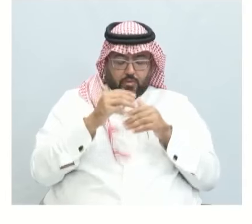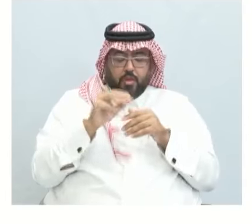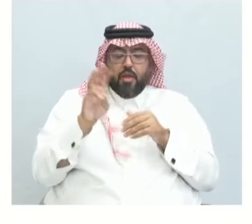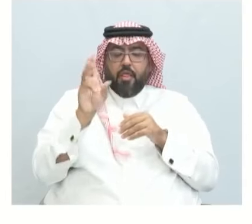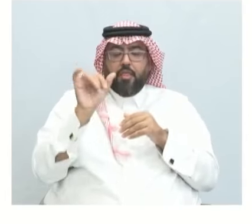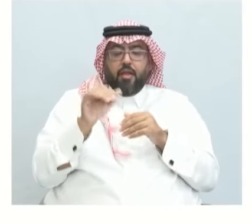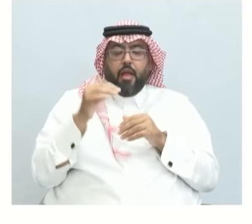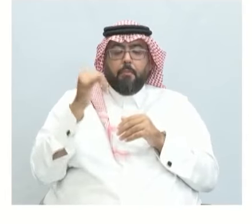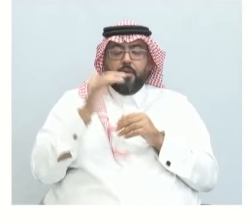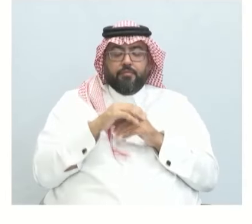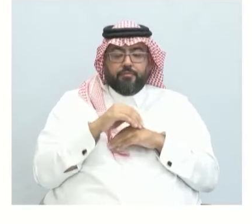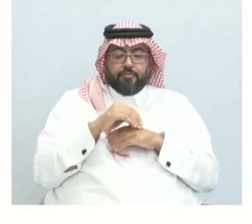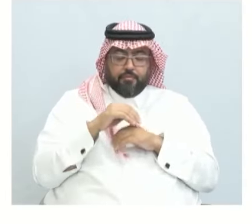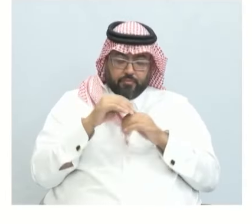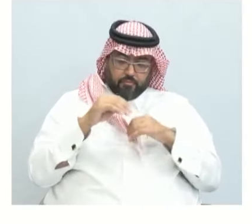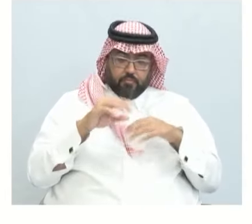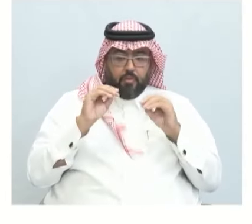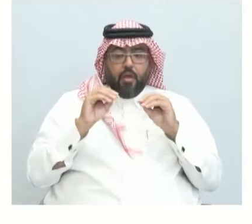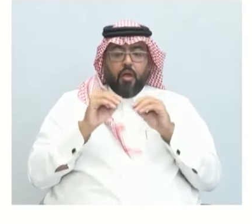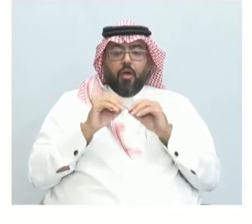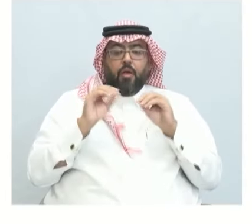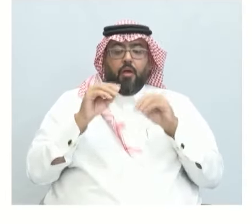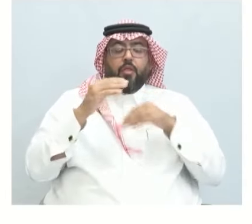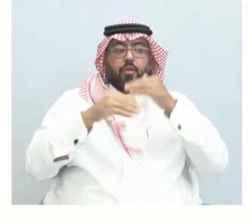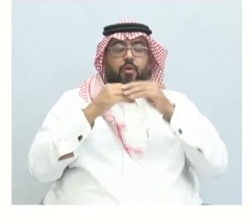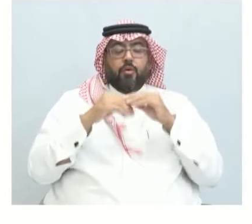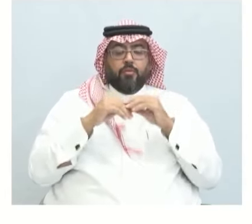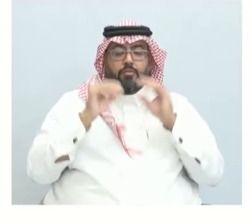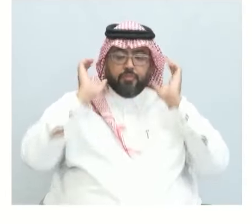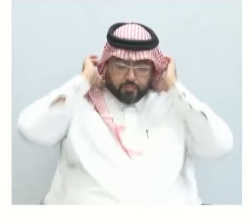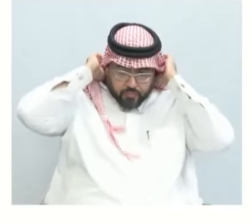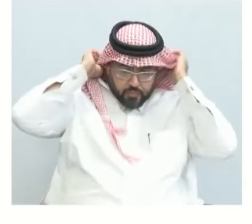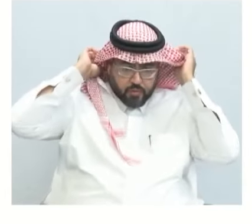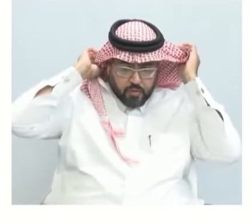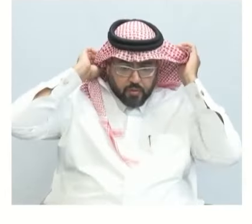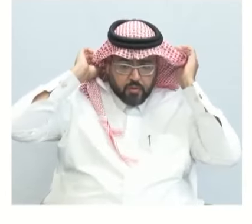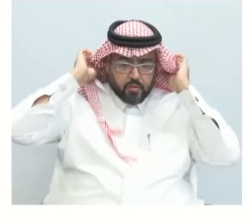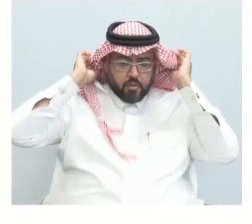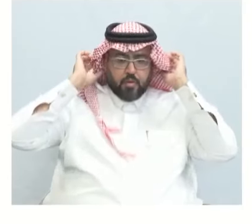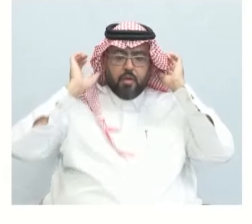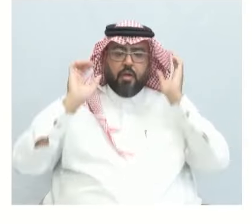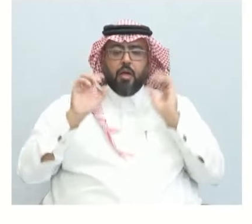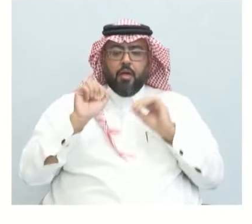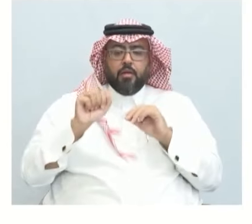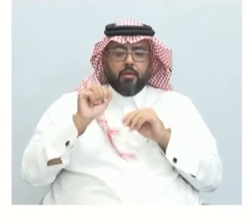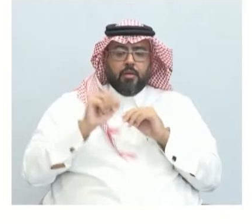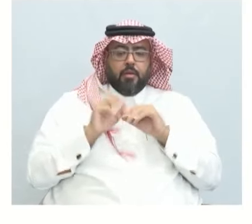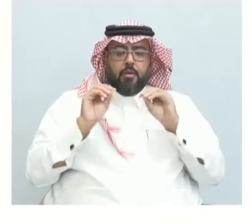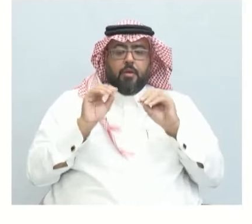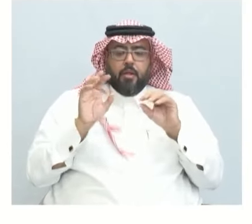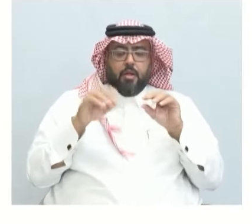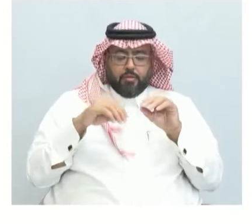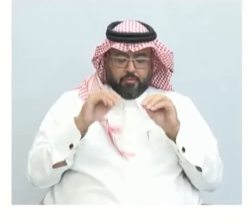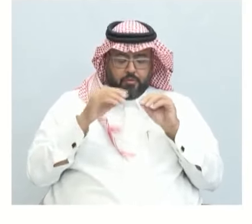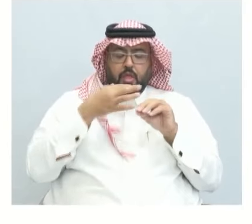والعوامل التي ادت الى لهذا التطور ايضا يحلل بعض النصوص الادبيه والخصائص الفنيه لبعض الشعراء والادباء